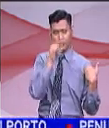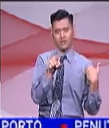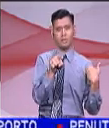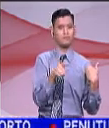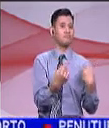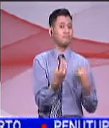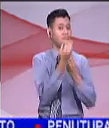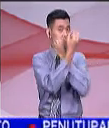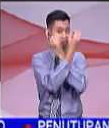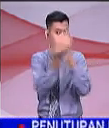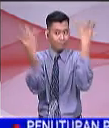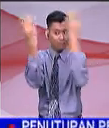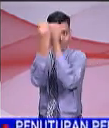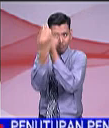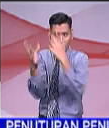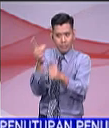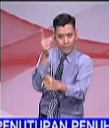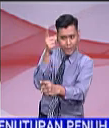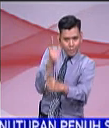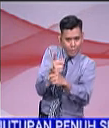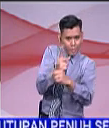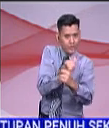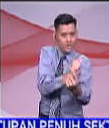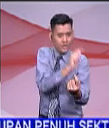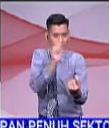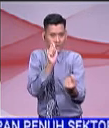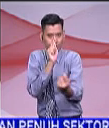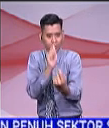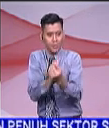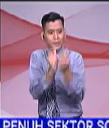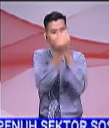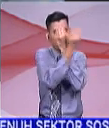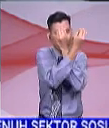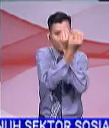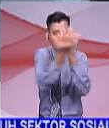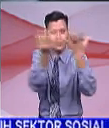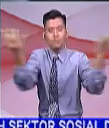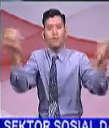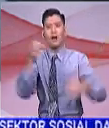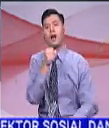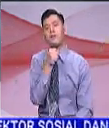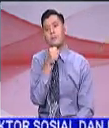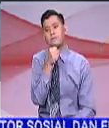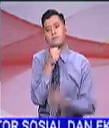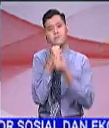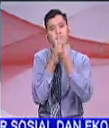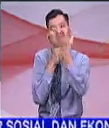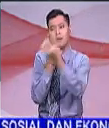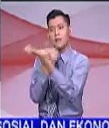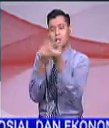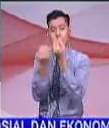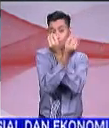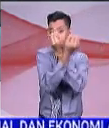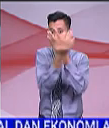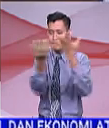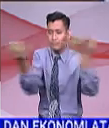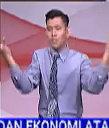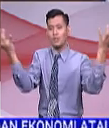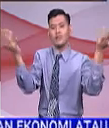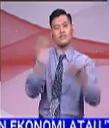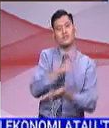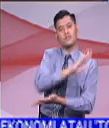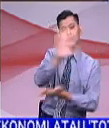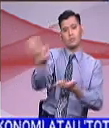setiap maklumat yang sahih dan tepat disampaikan, selain menyelahkan lagi peranan penting medium itu di